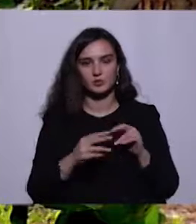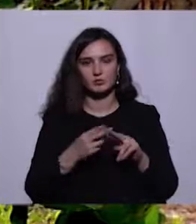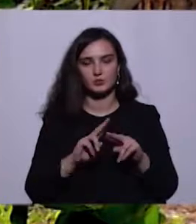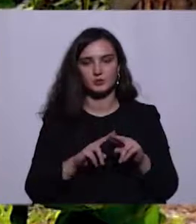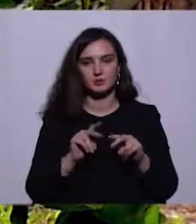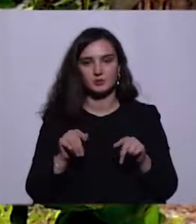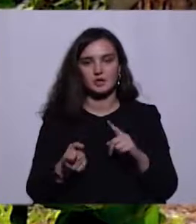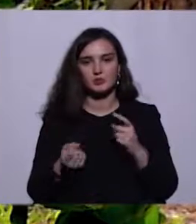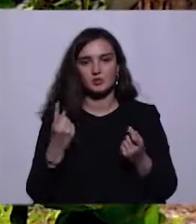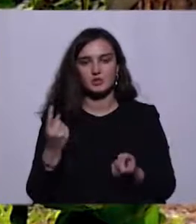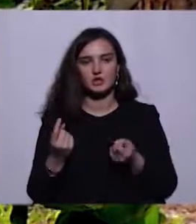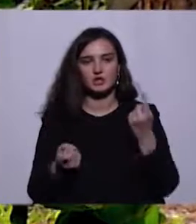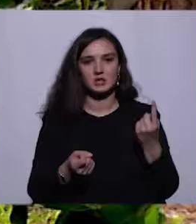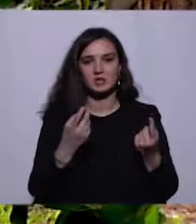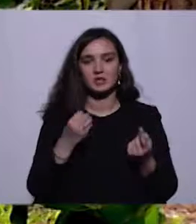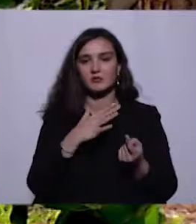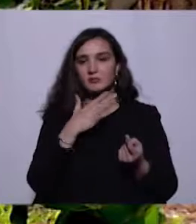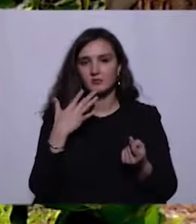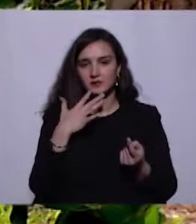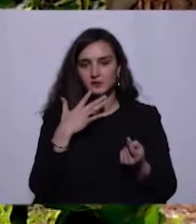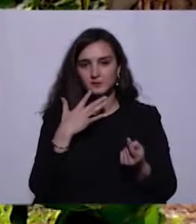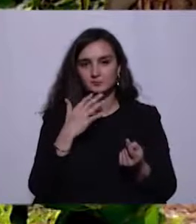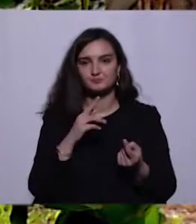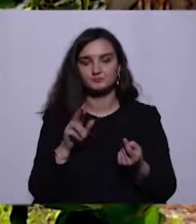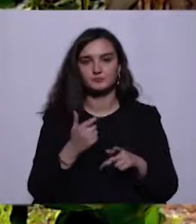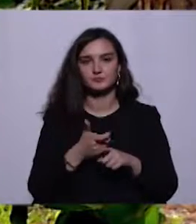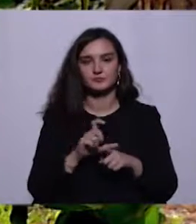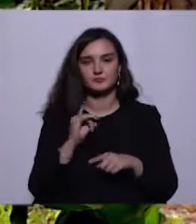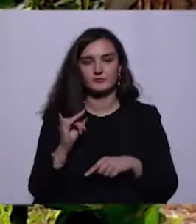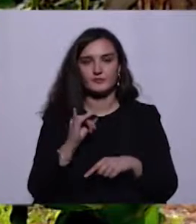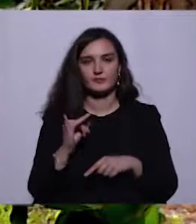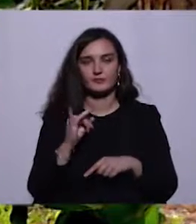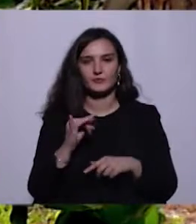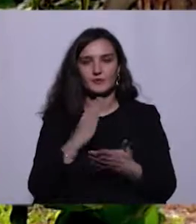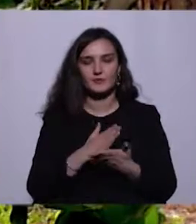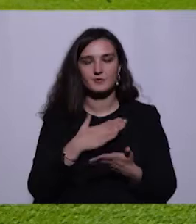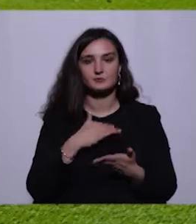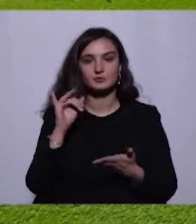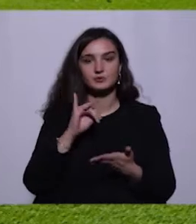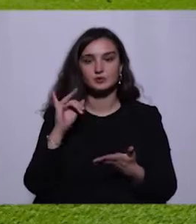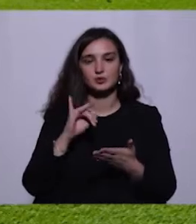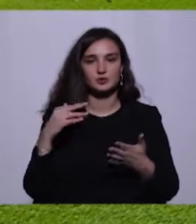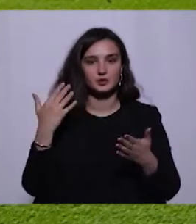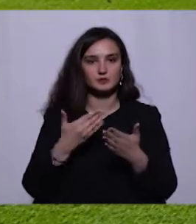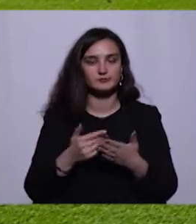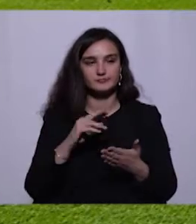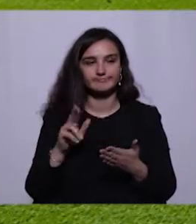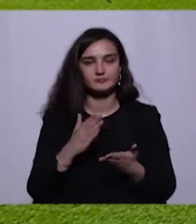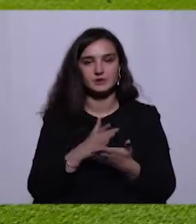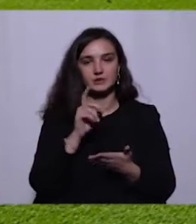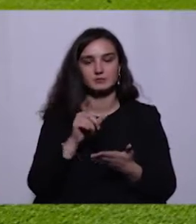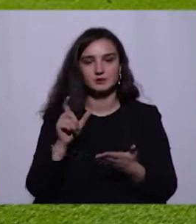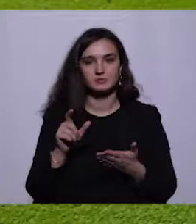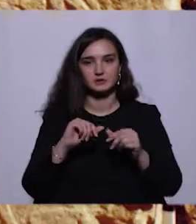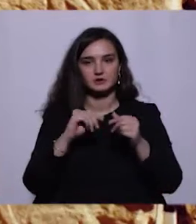რომ აღმოსაჩენი კიდევ ბევრია და ძალიან საინტერესოა ჩვენი ისტორია და ხვდება